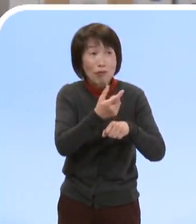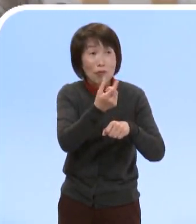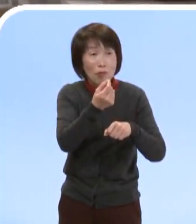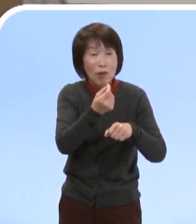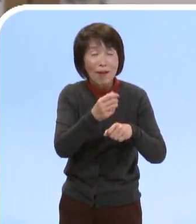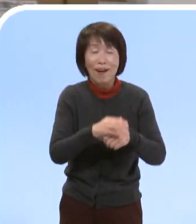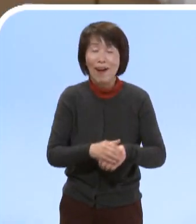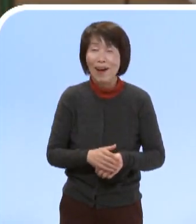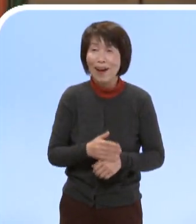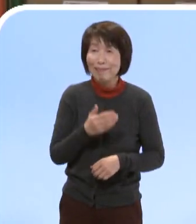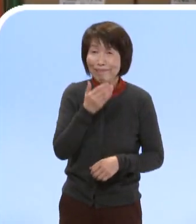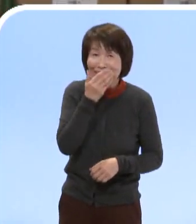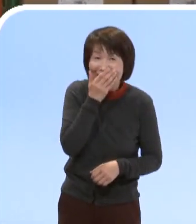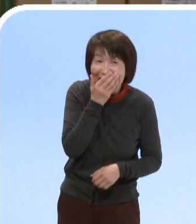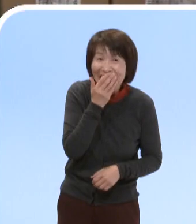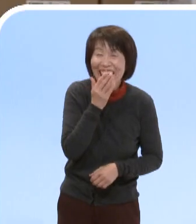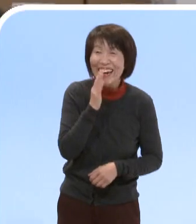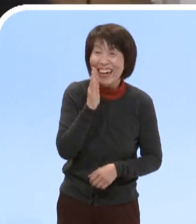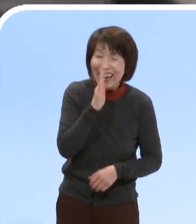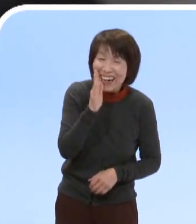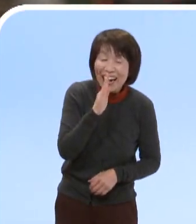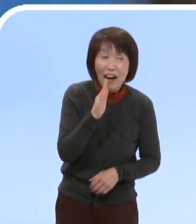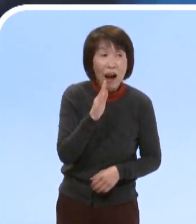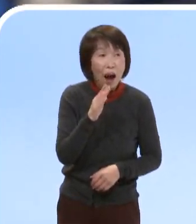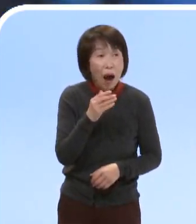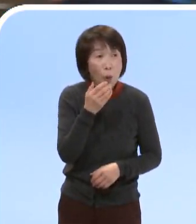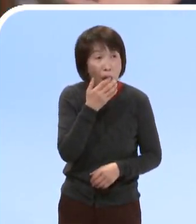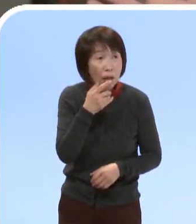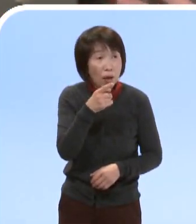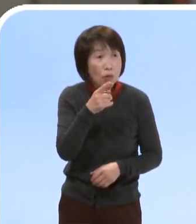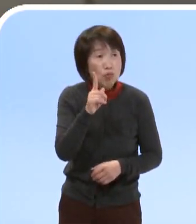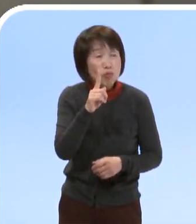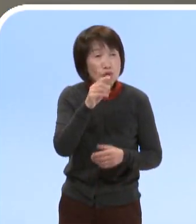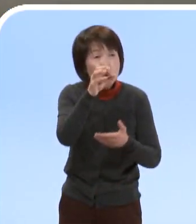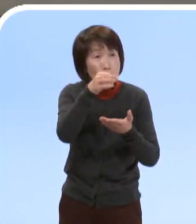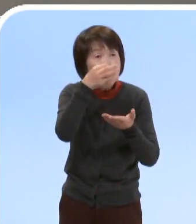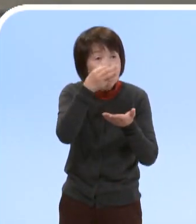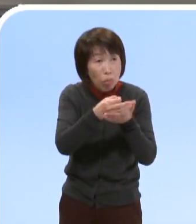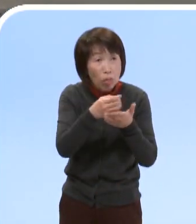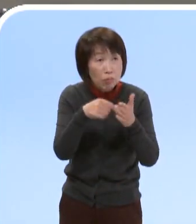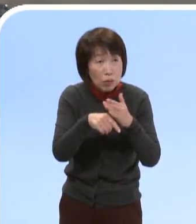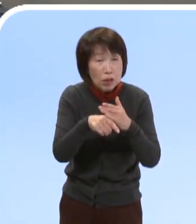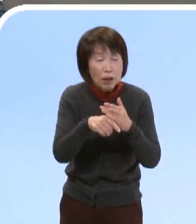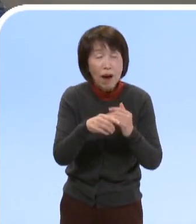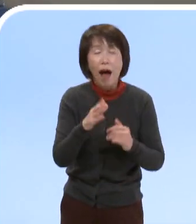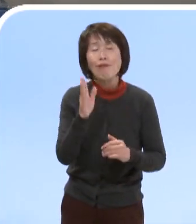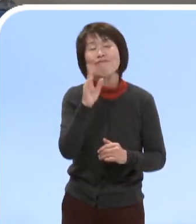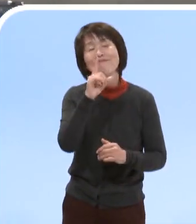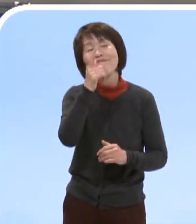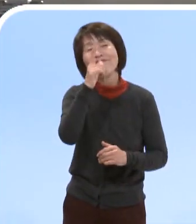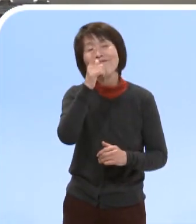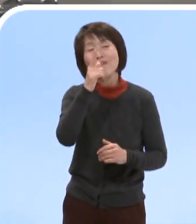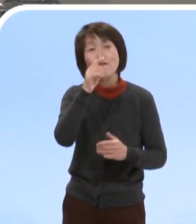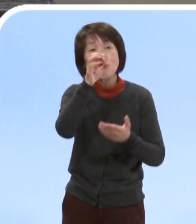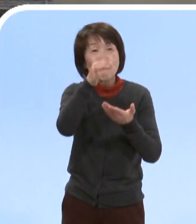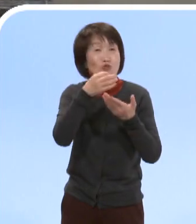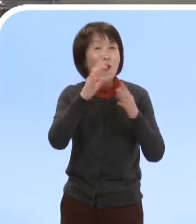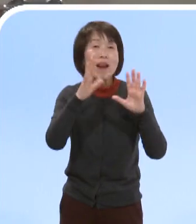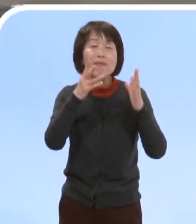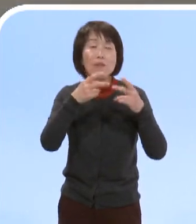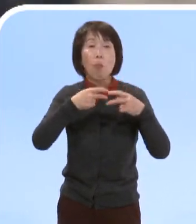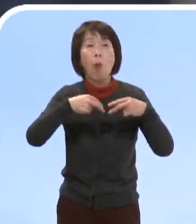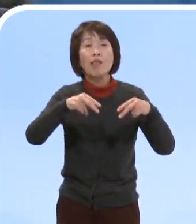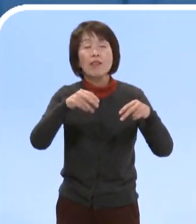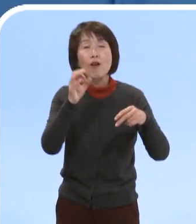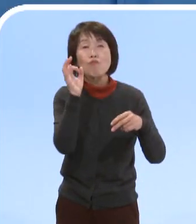か？もらってらっしゃいます。少ないってことですか？ いやいやいや、 お給料少ない、 ボランティア、 皆